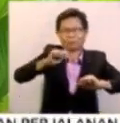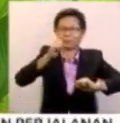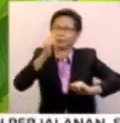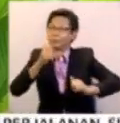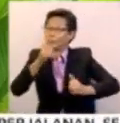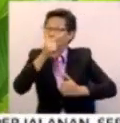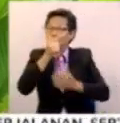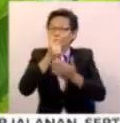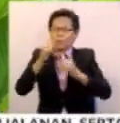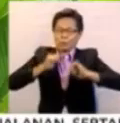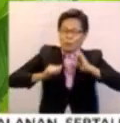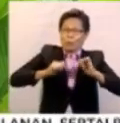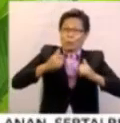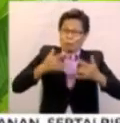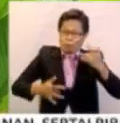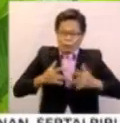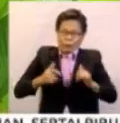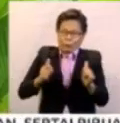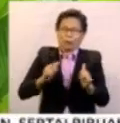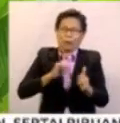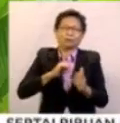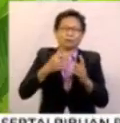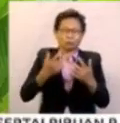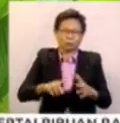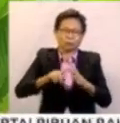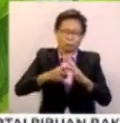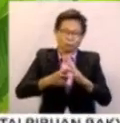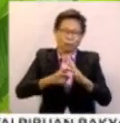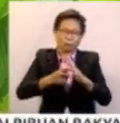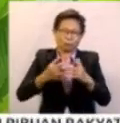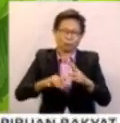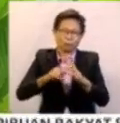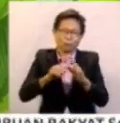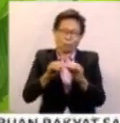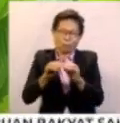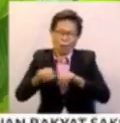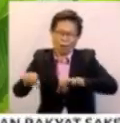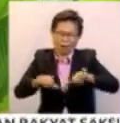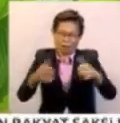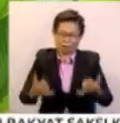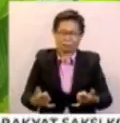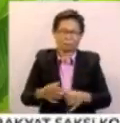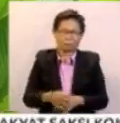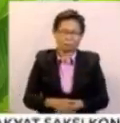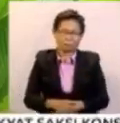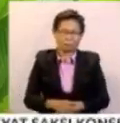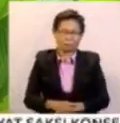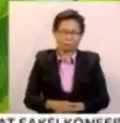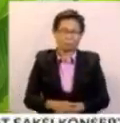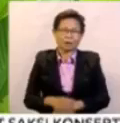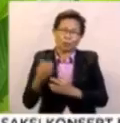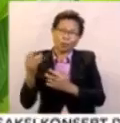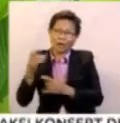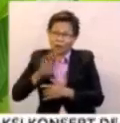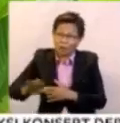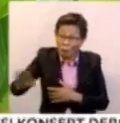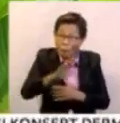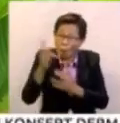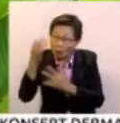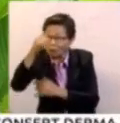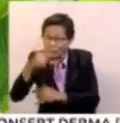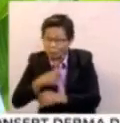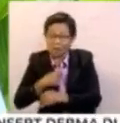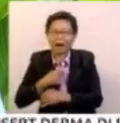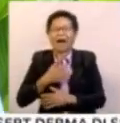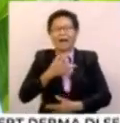lah. But dah mula dah jadi more active. So if you've been waiting for me,